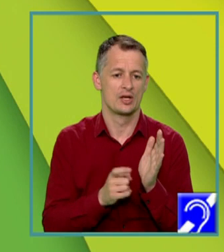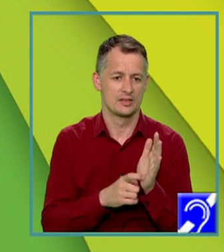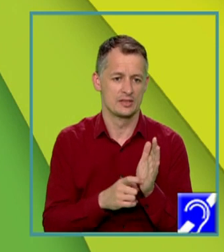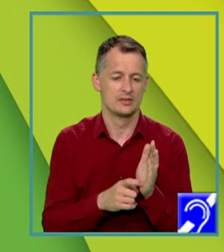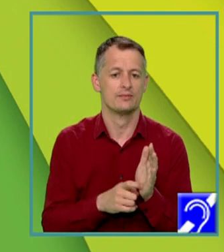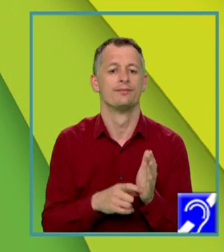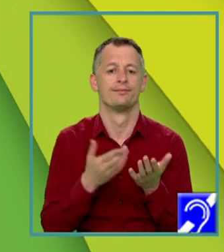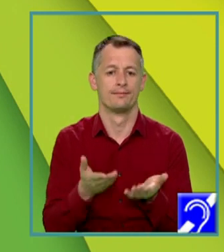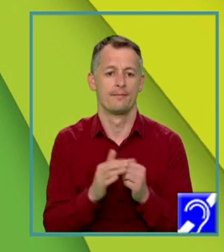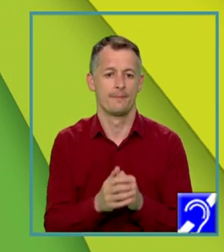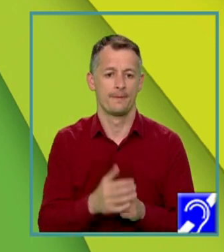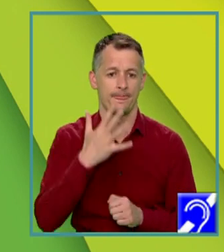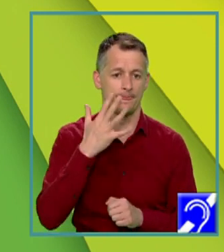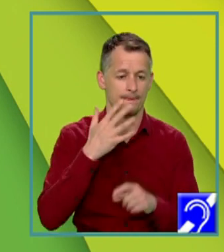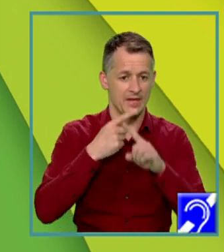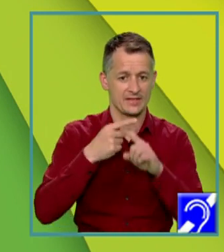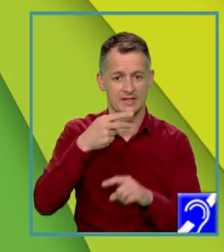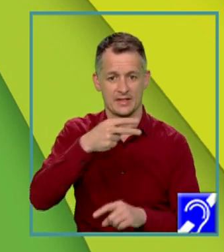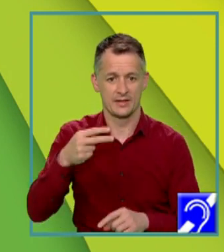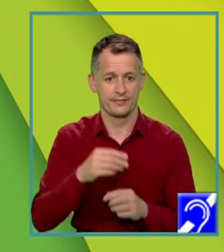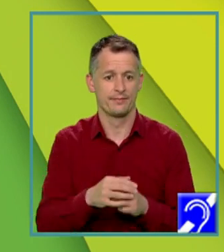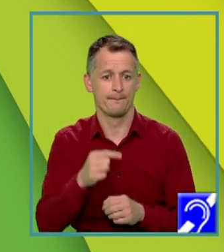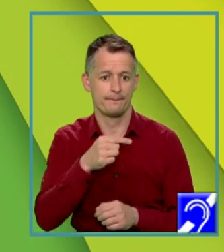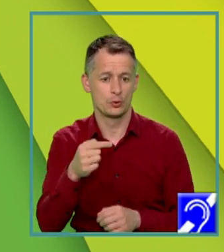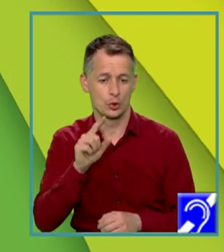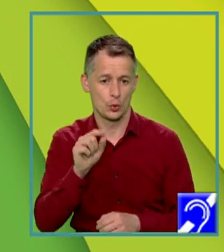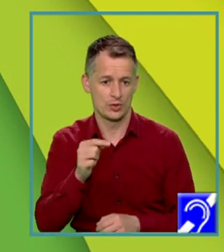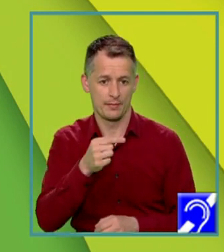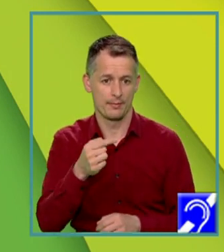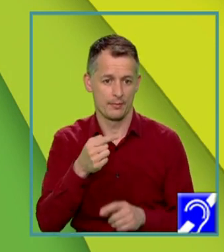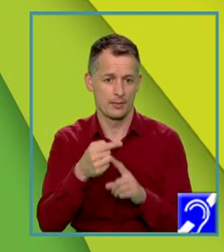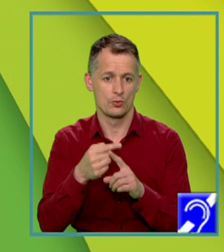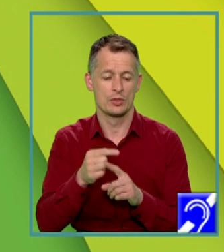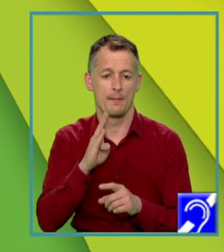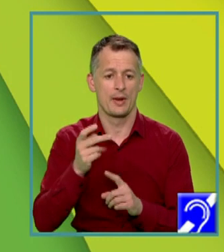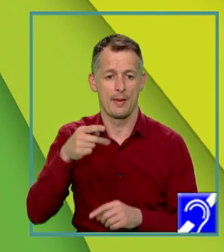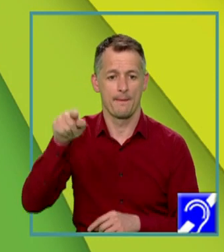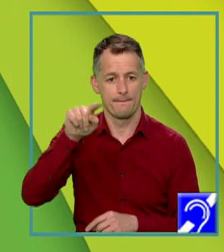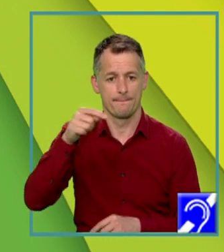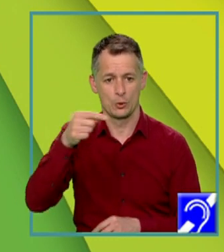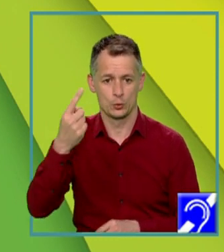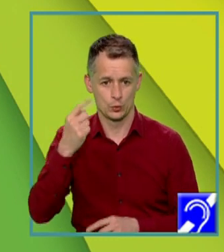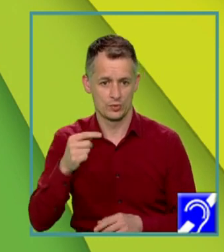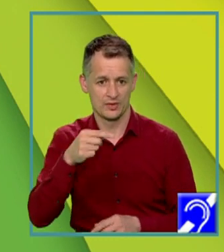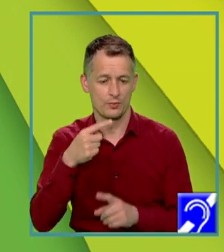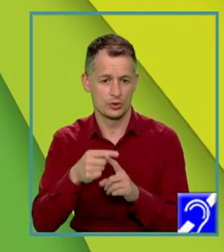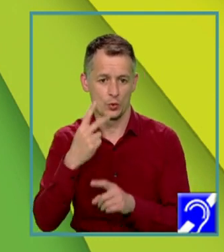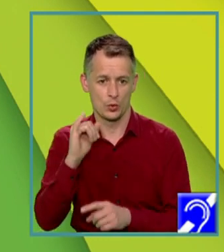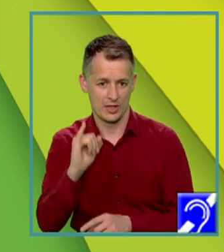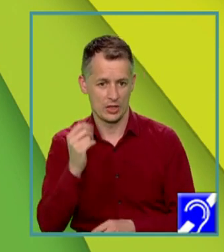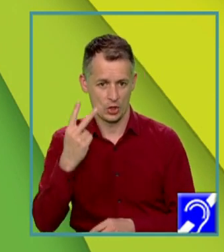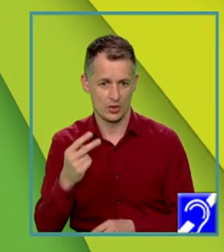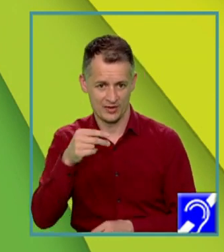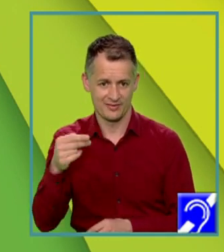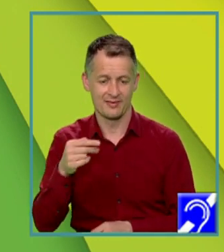echivalentă cu x egal cu minus 20 că înmulțit cu B la minus 1 pe înmulțit cu e doi egal cu